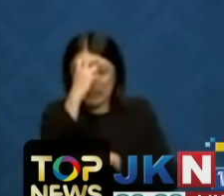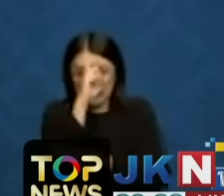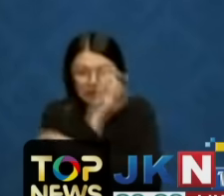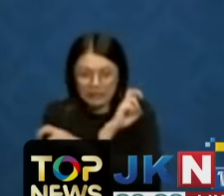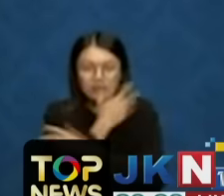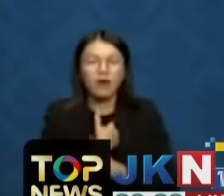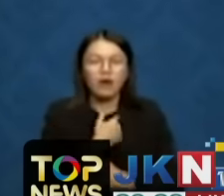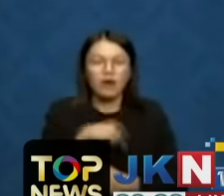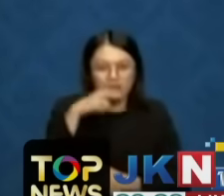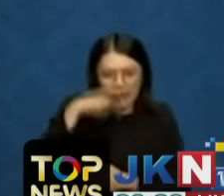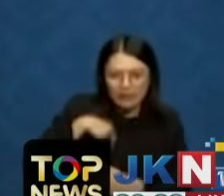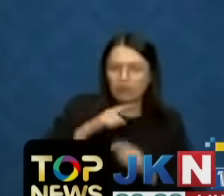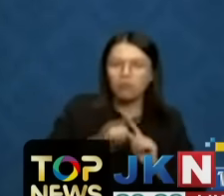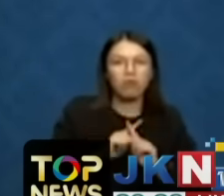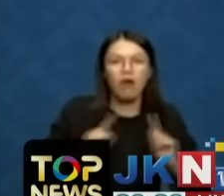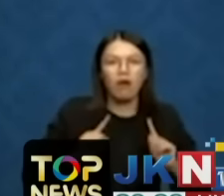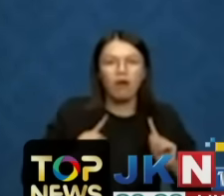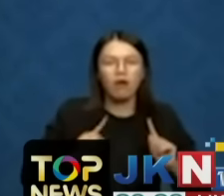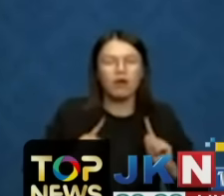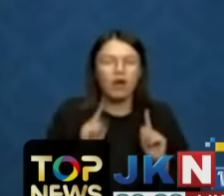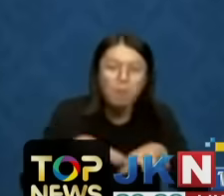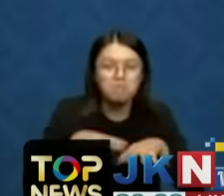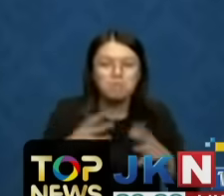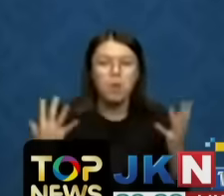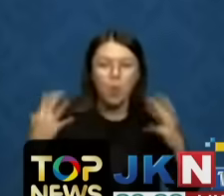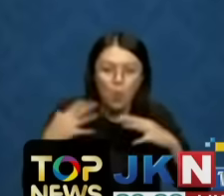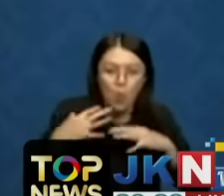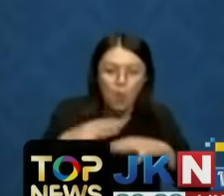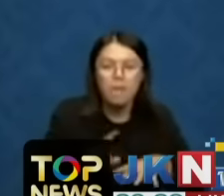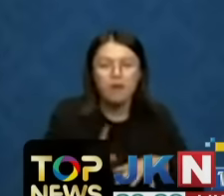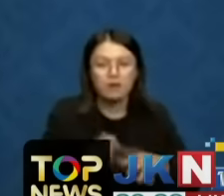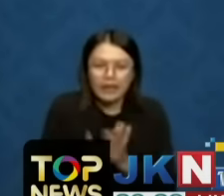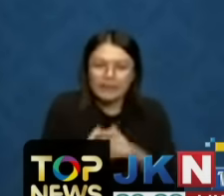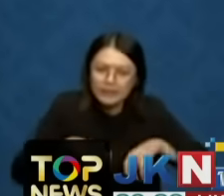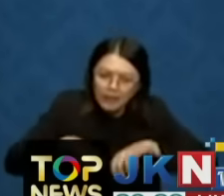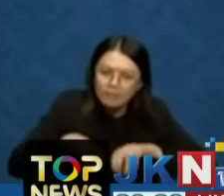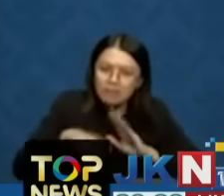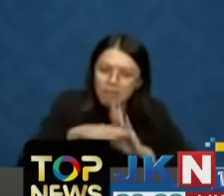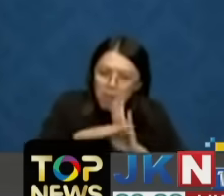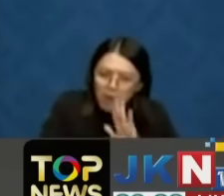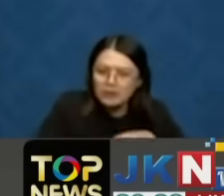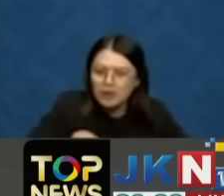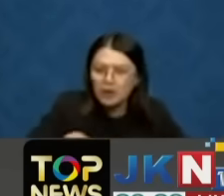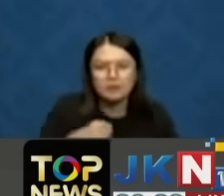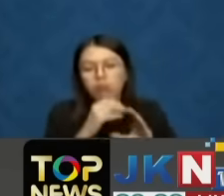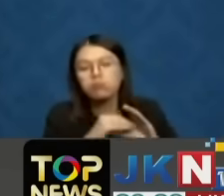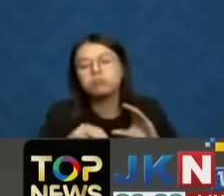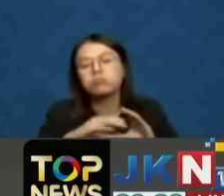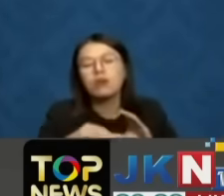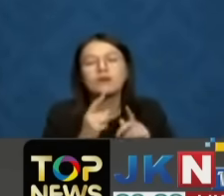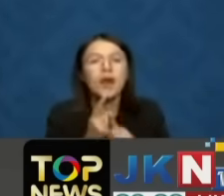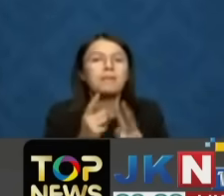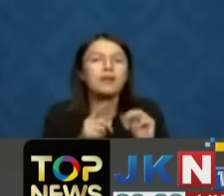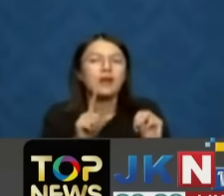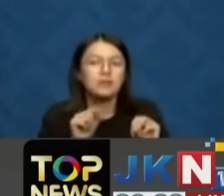เหมือนที่เกิดขึ้นเหมือนกันก็มองข้ามไม่ได ้นี่ครับอาจารย์วีระบอกว่าให้ดูนะวิ